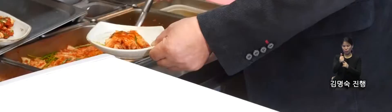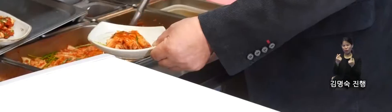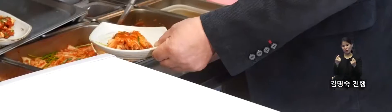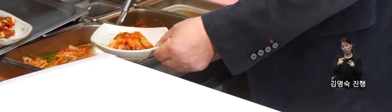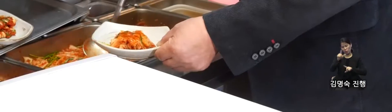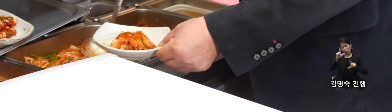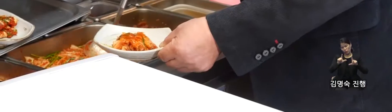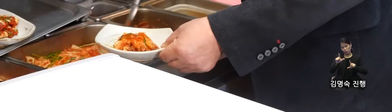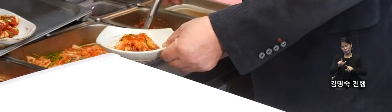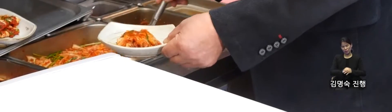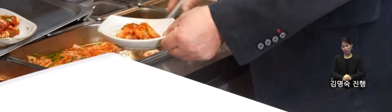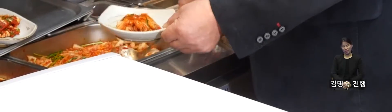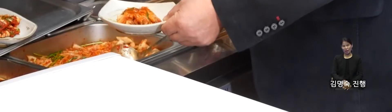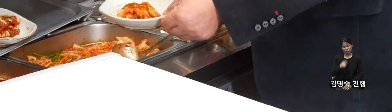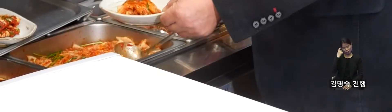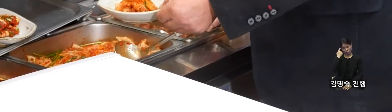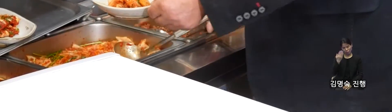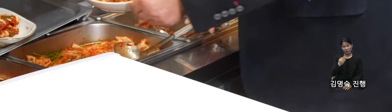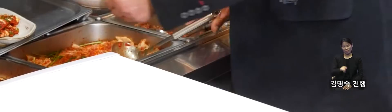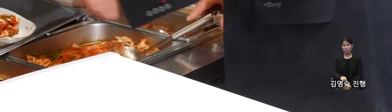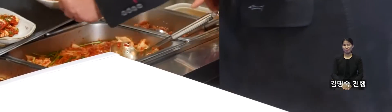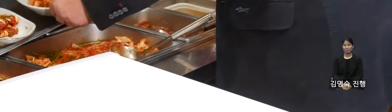포스가 제가 한번 알아보도록 하겠습니다.